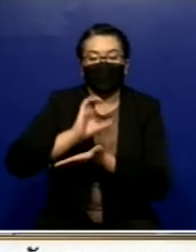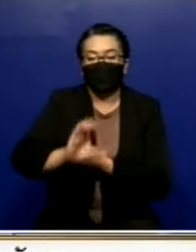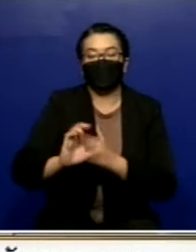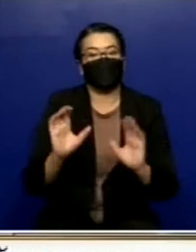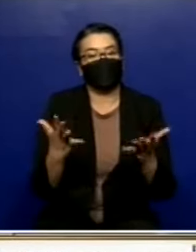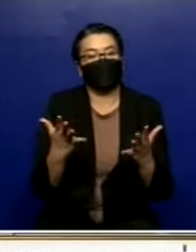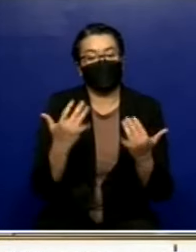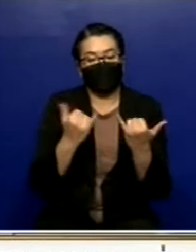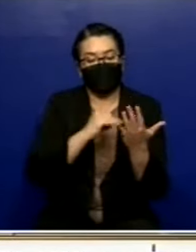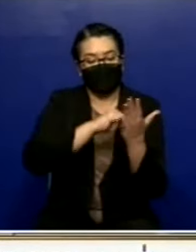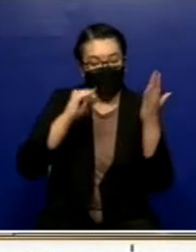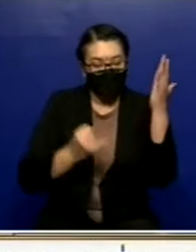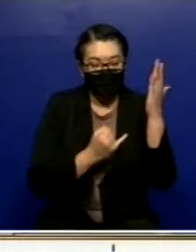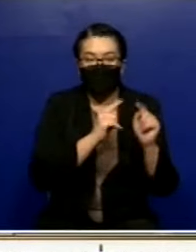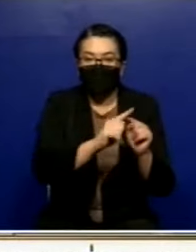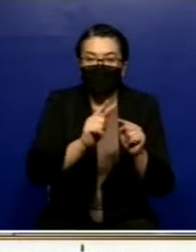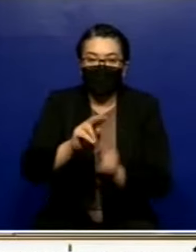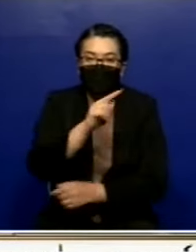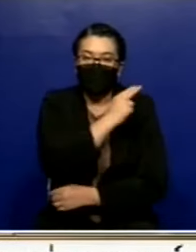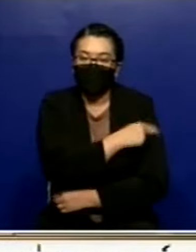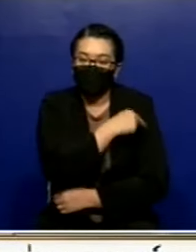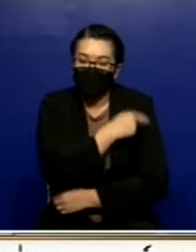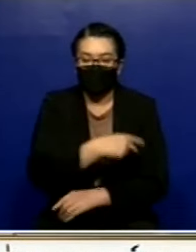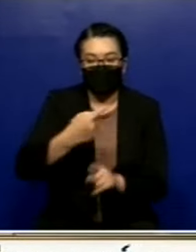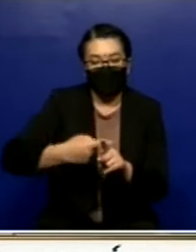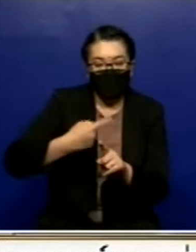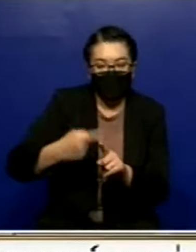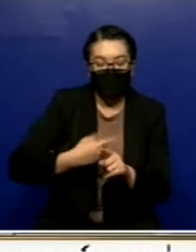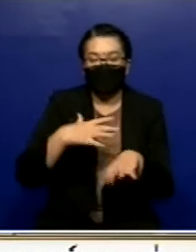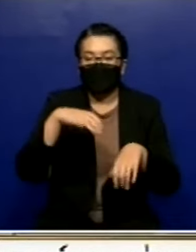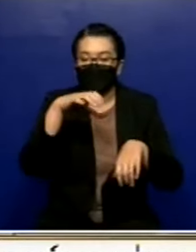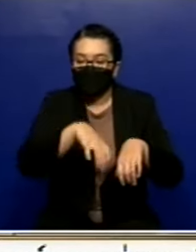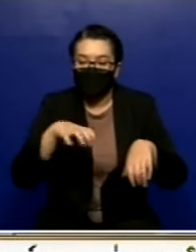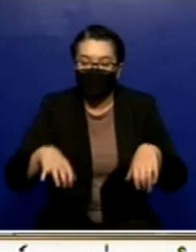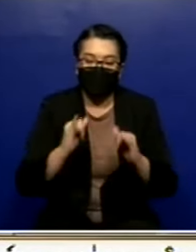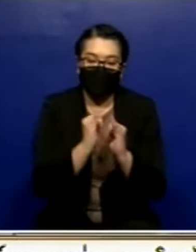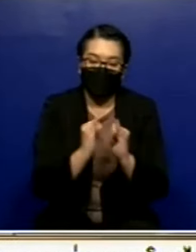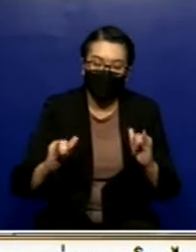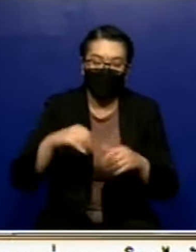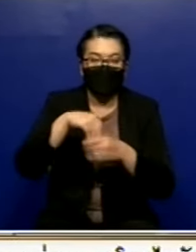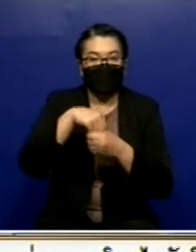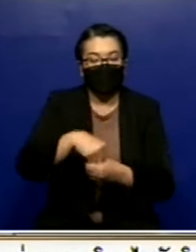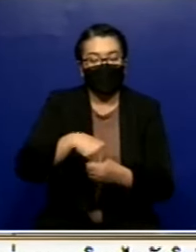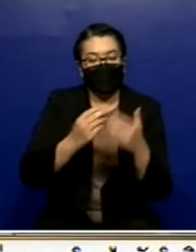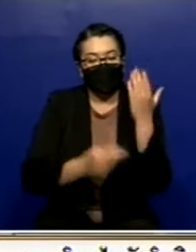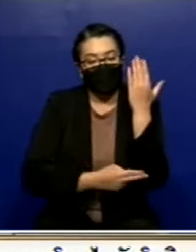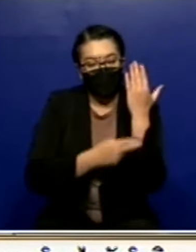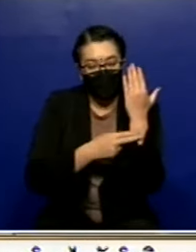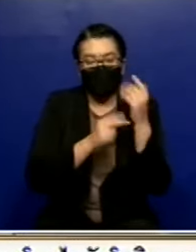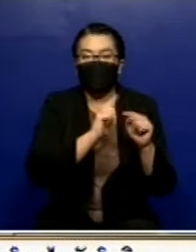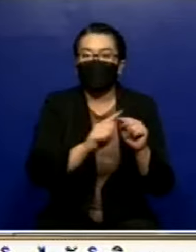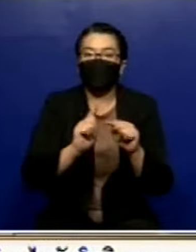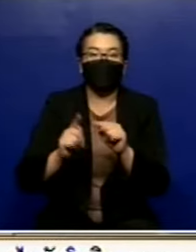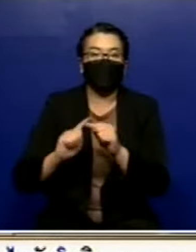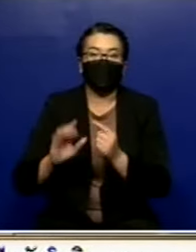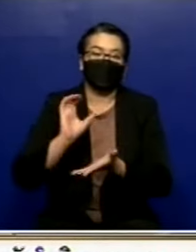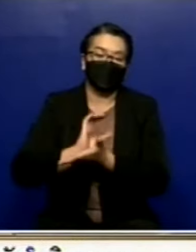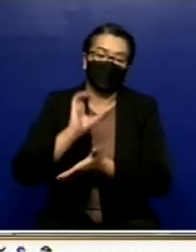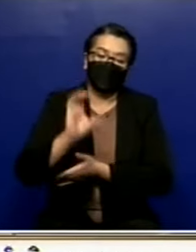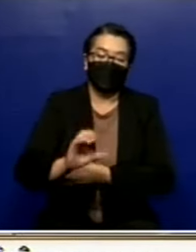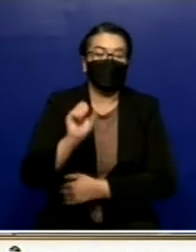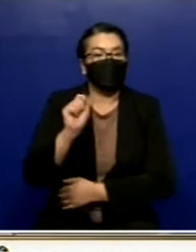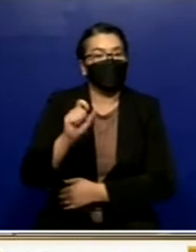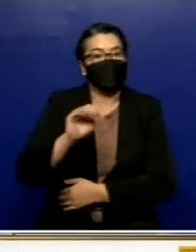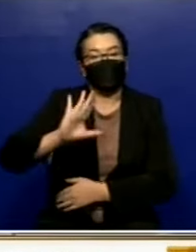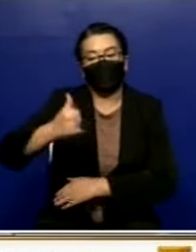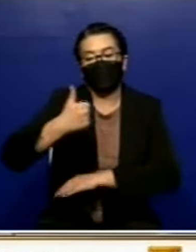จงหวดทั้งหมดไม่วาจะเป็โงพยาบาลสนามไม่วาจะเป็นการกลักตัวในรีสอ์ตในโงแรมต่ๆใช้งบฉุกเฉินของ